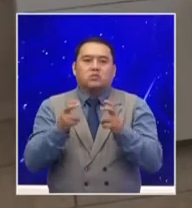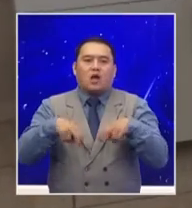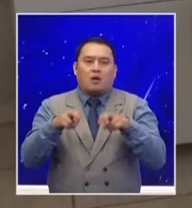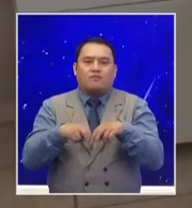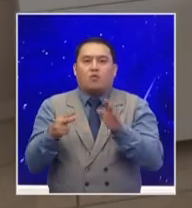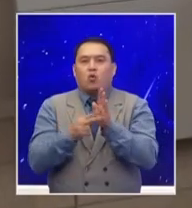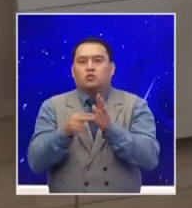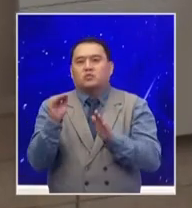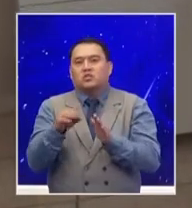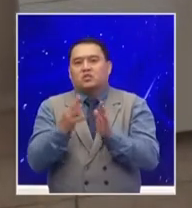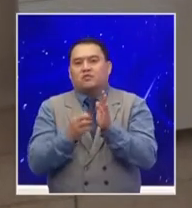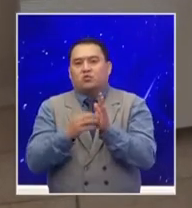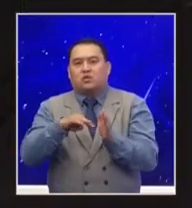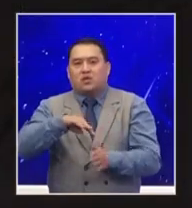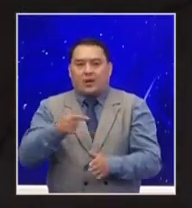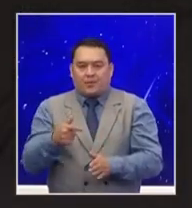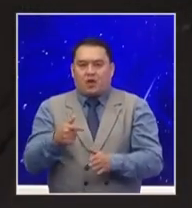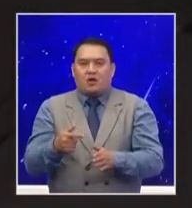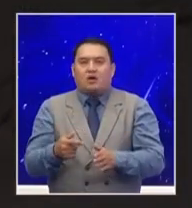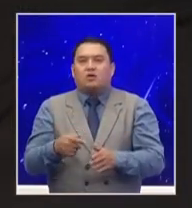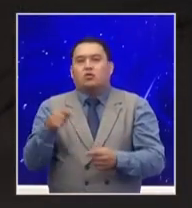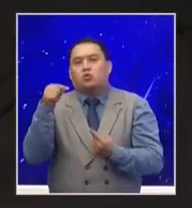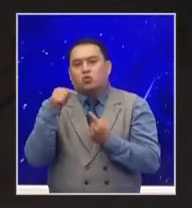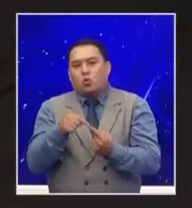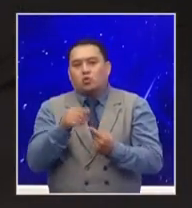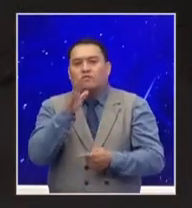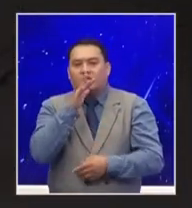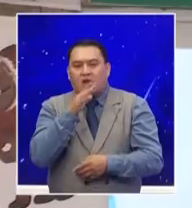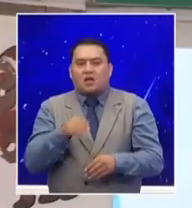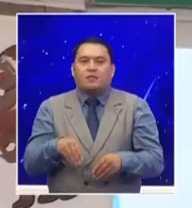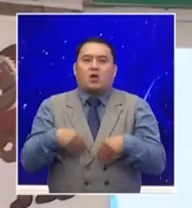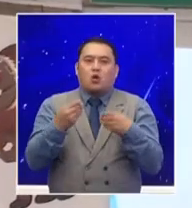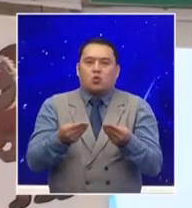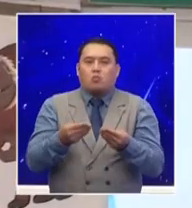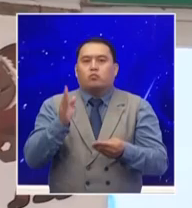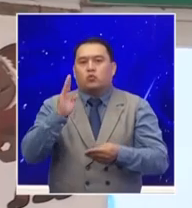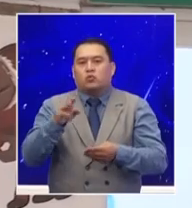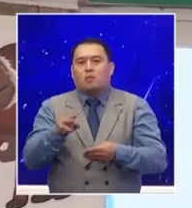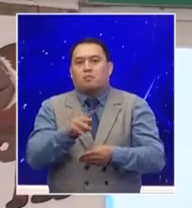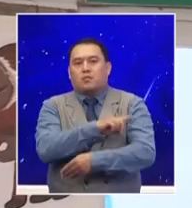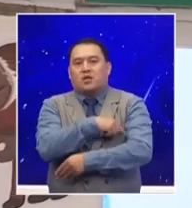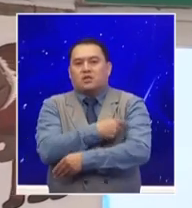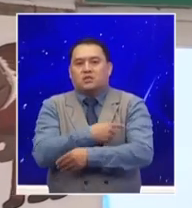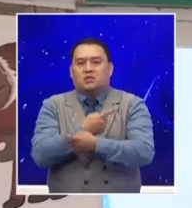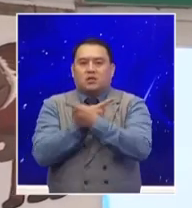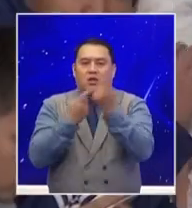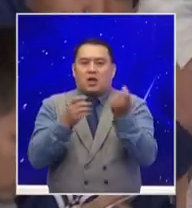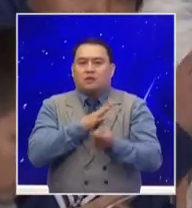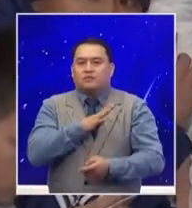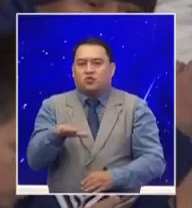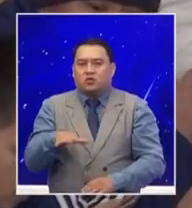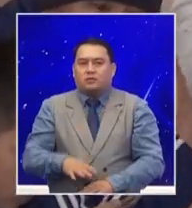обойдется 8900 тенге. Впрочем, конкретных сроков, когда именно это произойдет, в Минздраве пока не